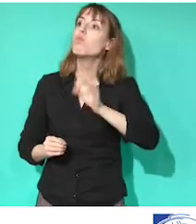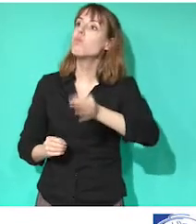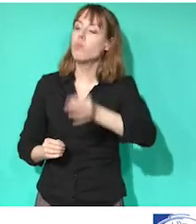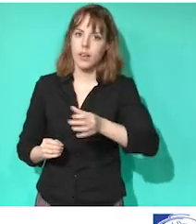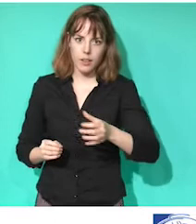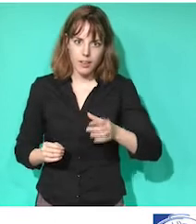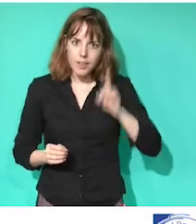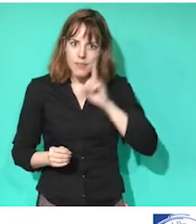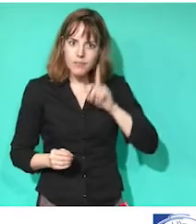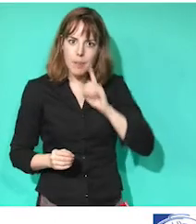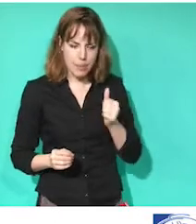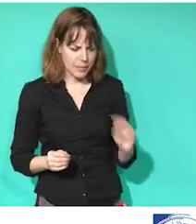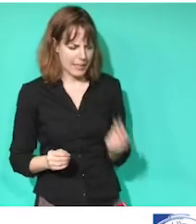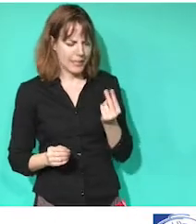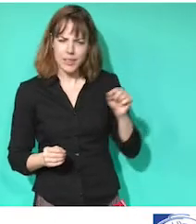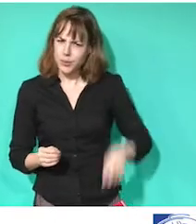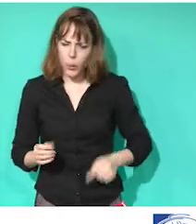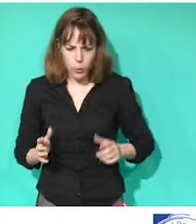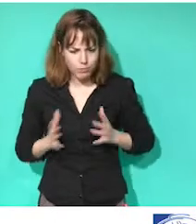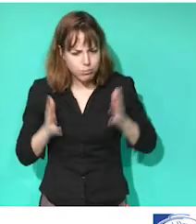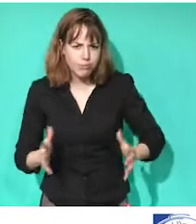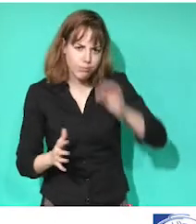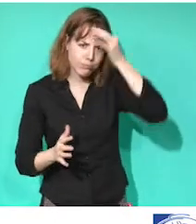elles hésitent à chaque fois. Donc, n'ayez pas peur. Voilà.